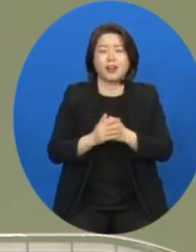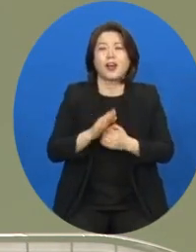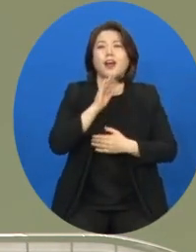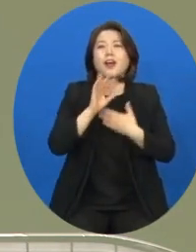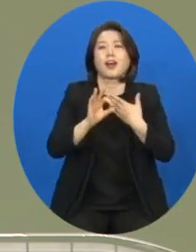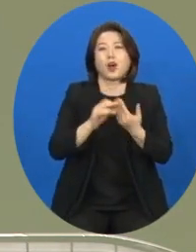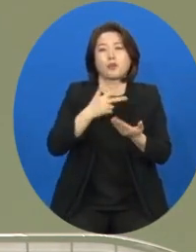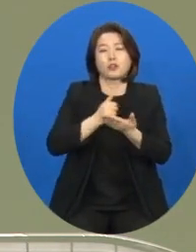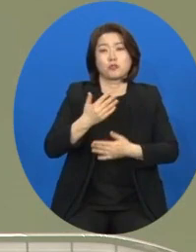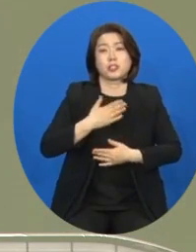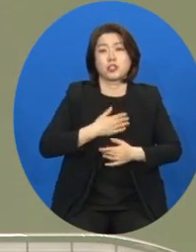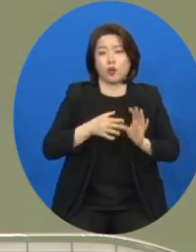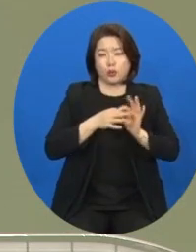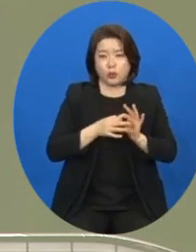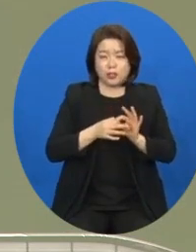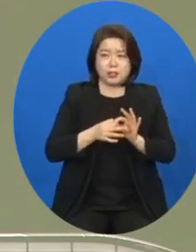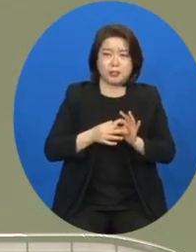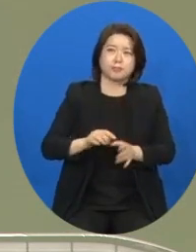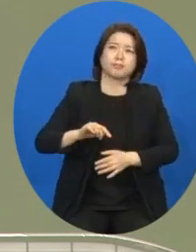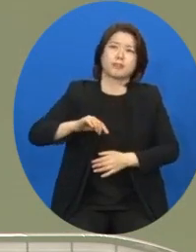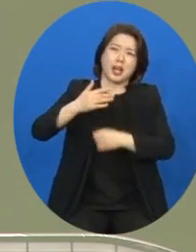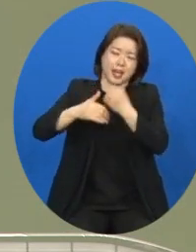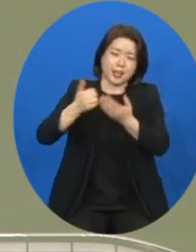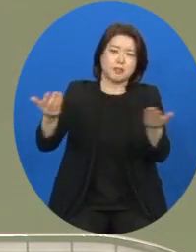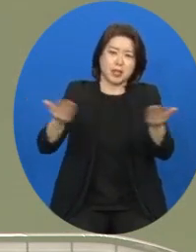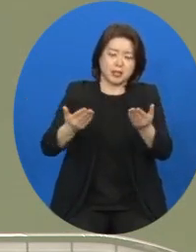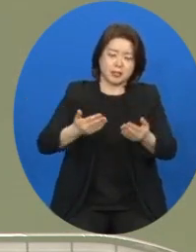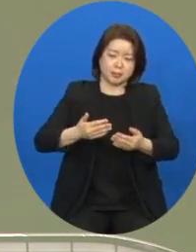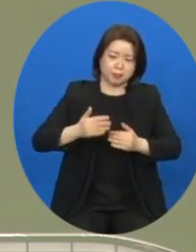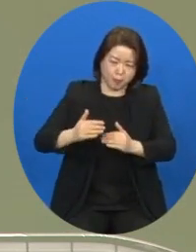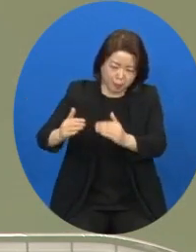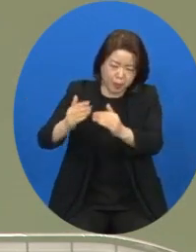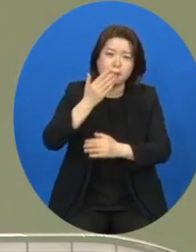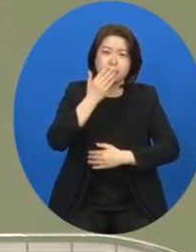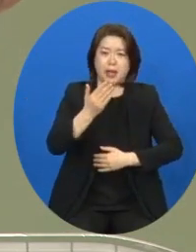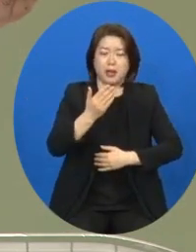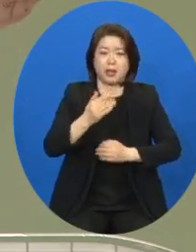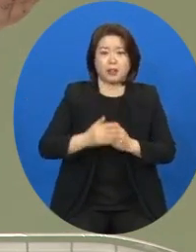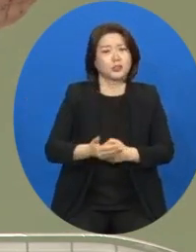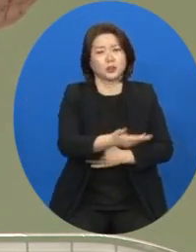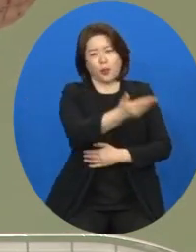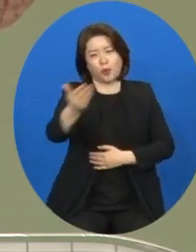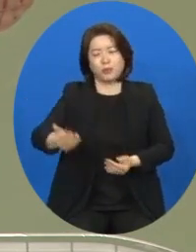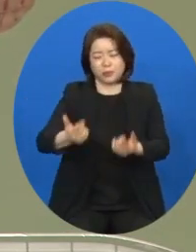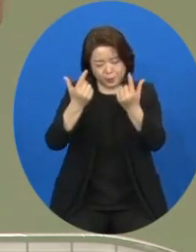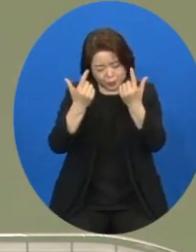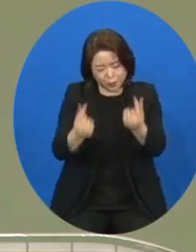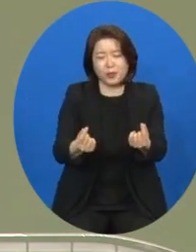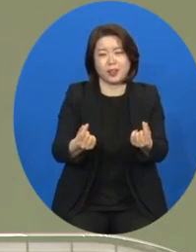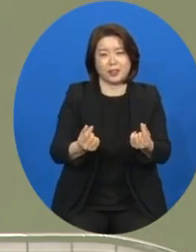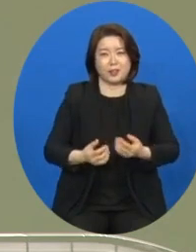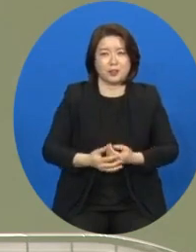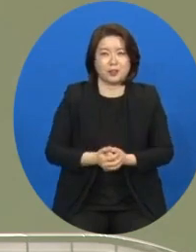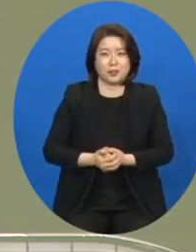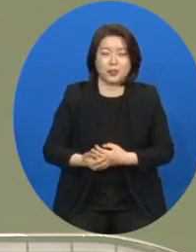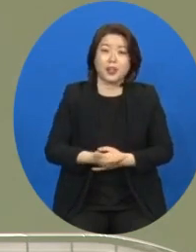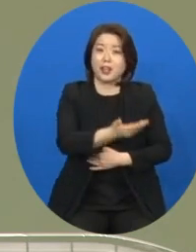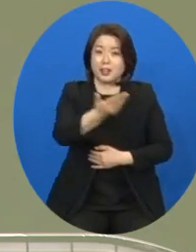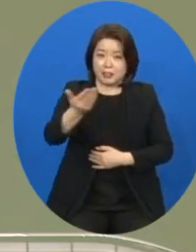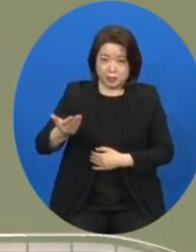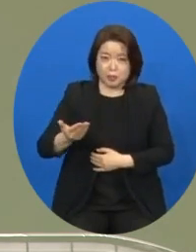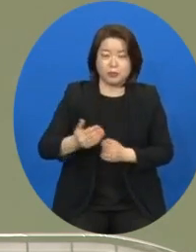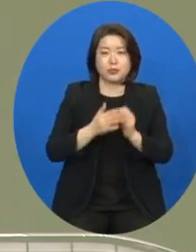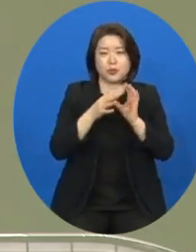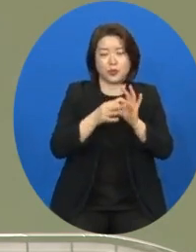통해서 당신의 일을 하실 것이라. 여러분들도 마찬가지세요. 여러분,